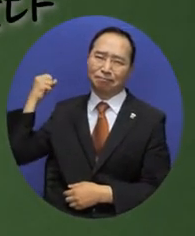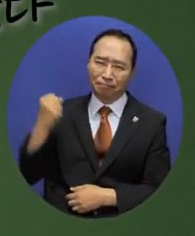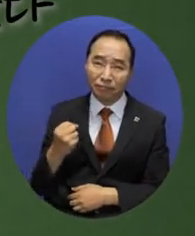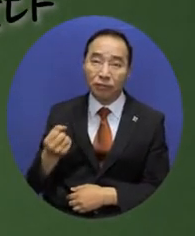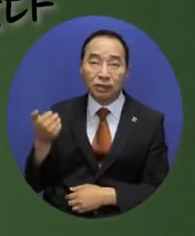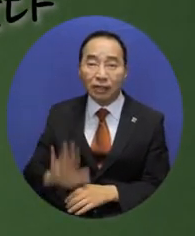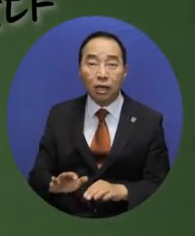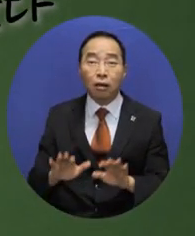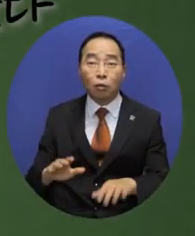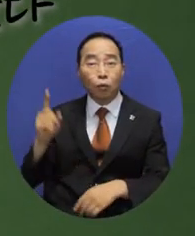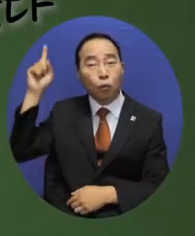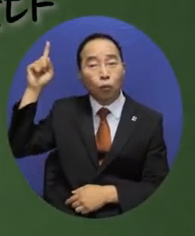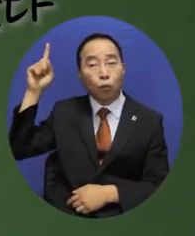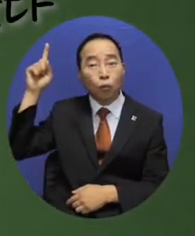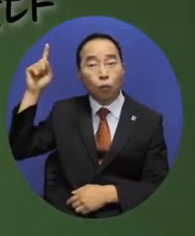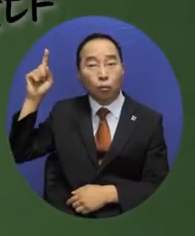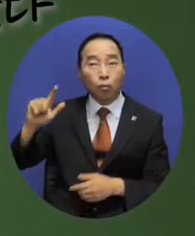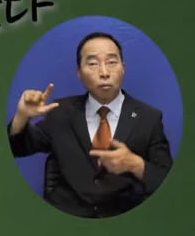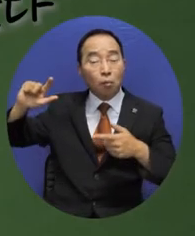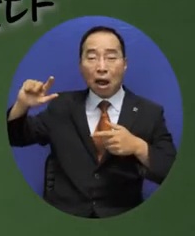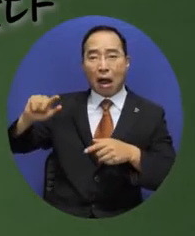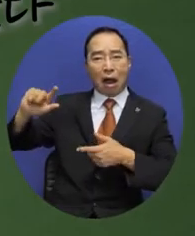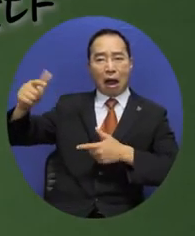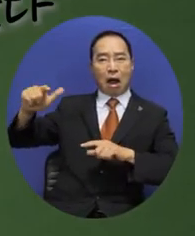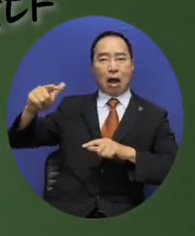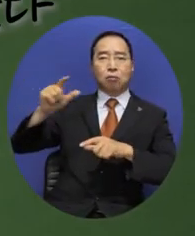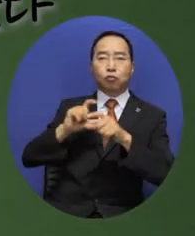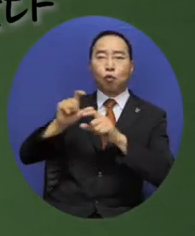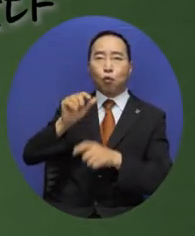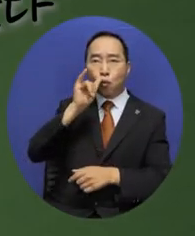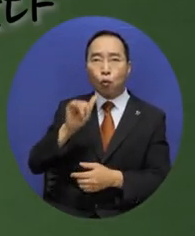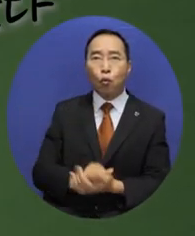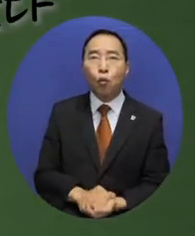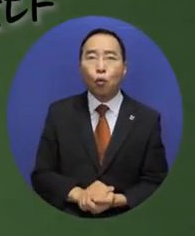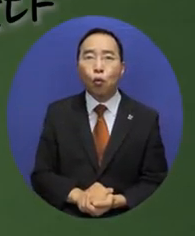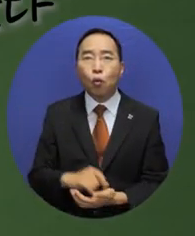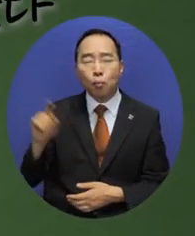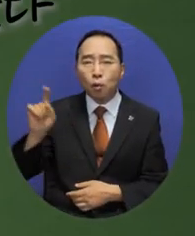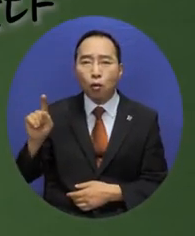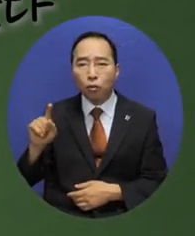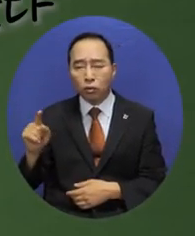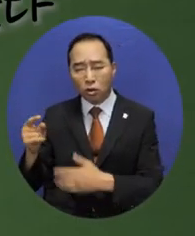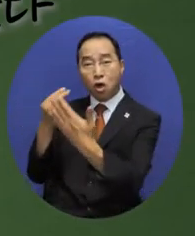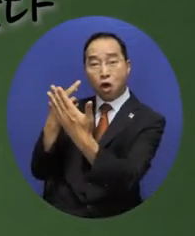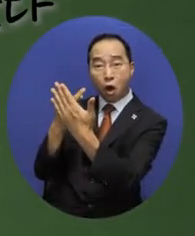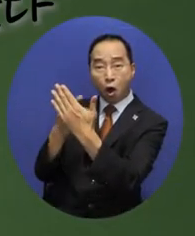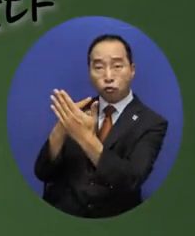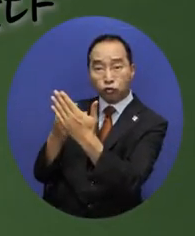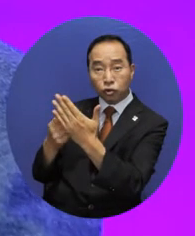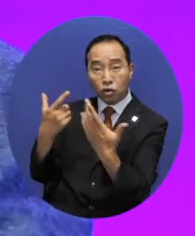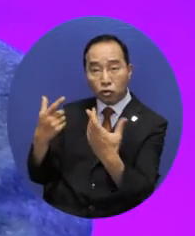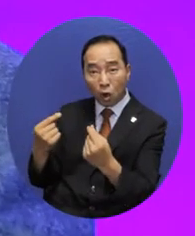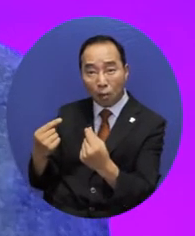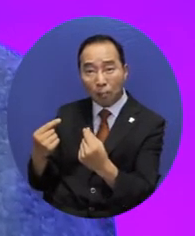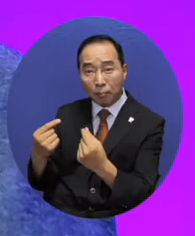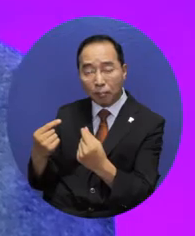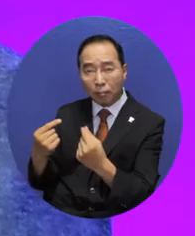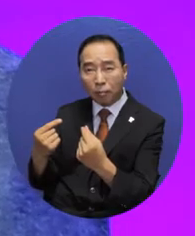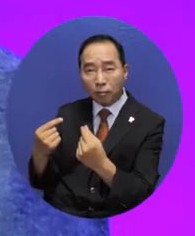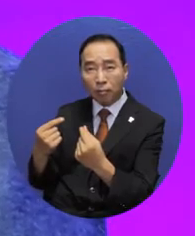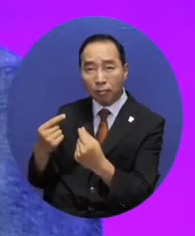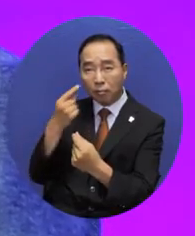미러 뉴런 시스템이 있다고 발견했던 것입니다. 그래서 미러 뉴런 시스템이 하는 것은 타자의